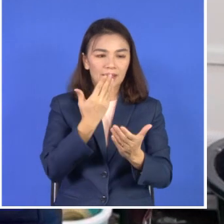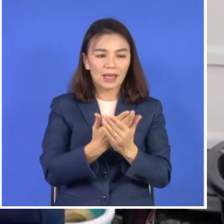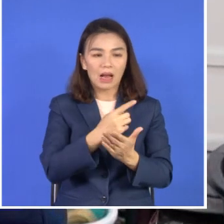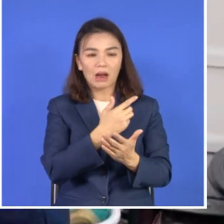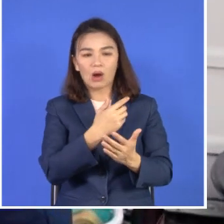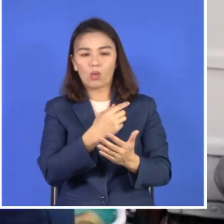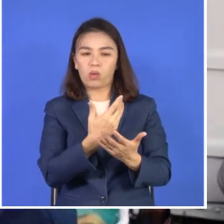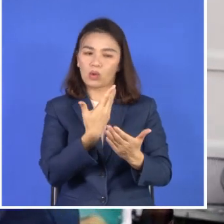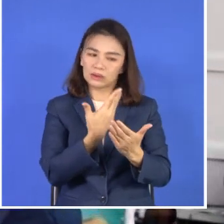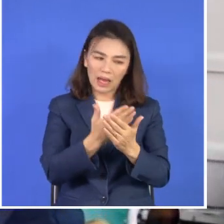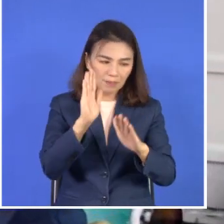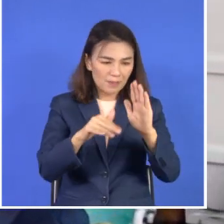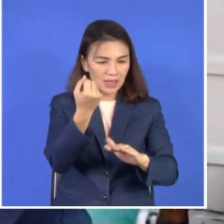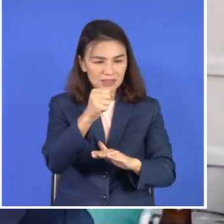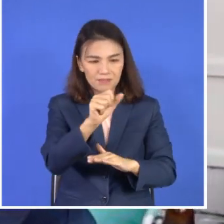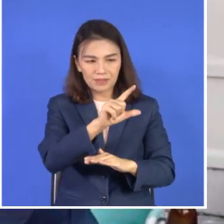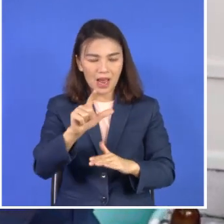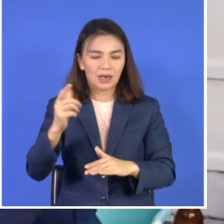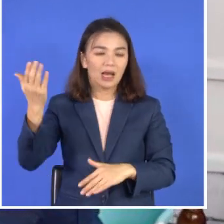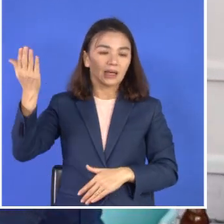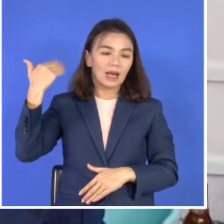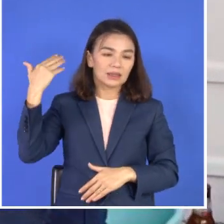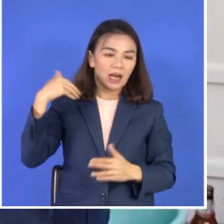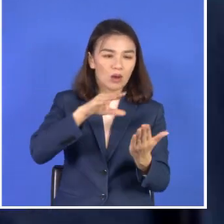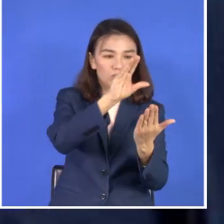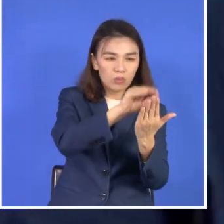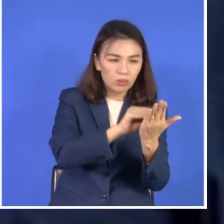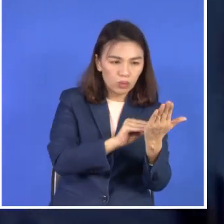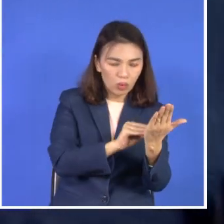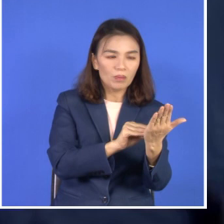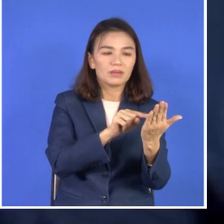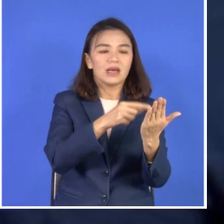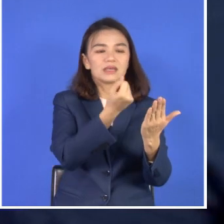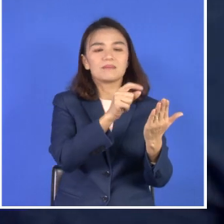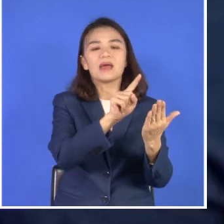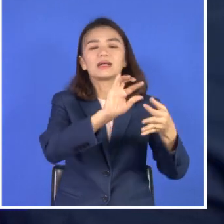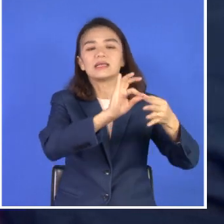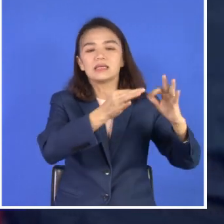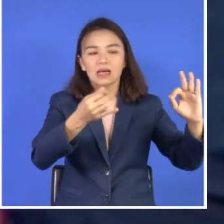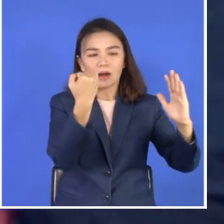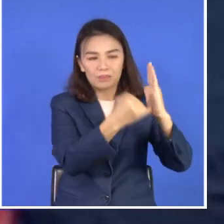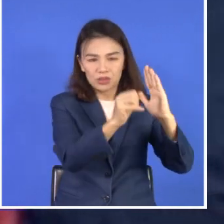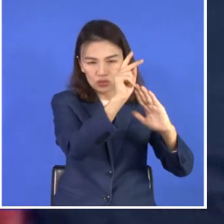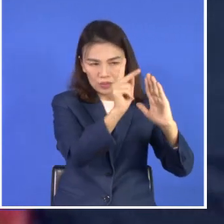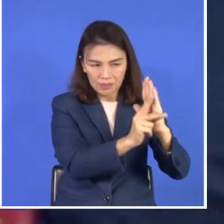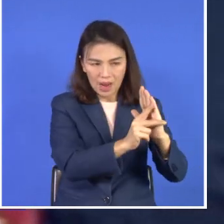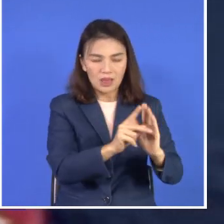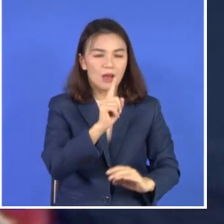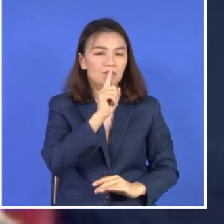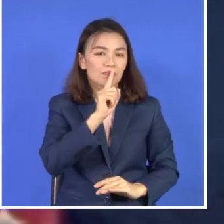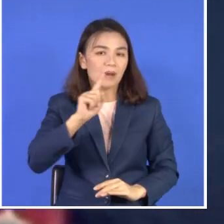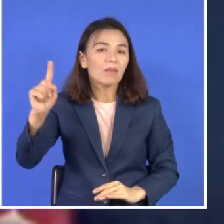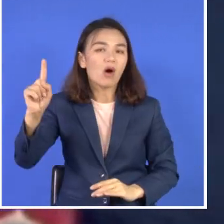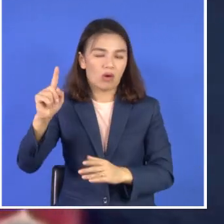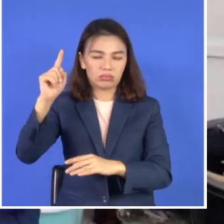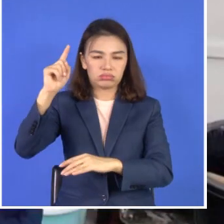แล้วไปตรวจสอบประวัติดูมีคดีเกี่ยวกับการฉ้อโกงอีก 11คดีเลยเข้าไปร้องเรียนกับทางบิ๊กโจ๊กนะคะพลตำรวจเอก